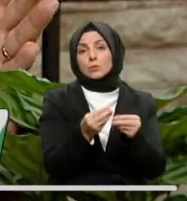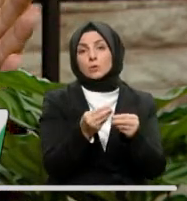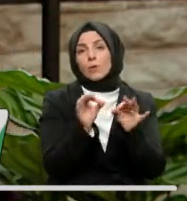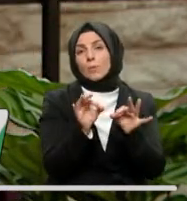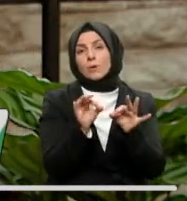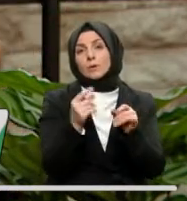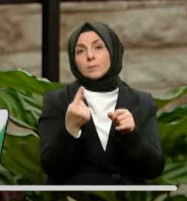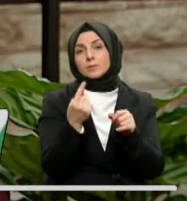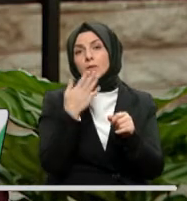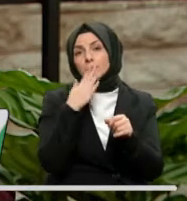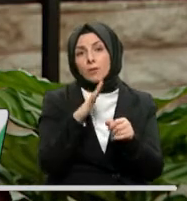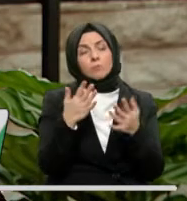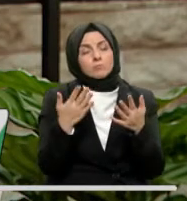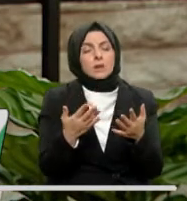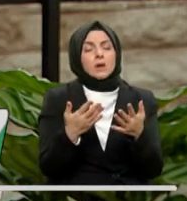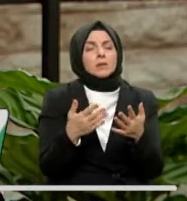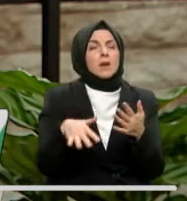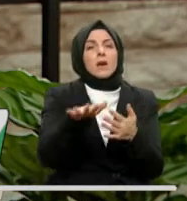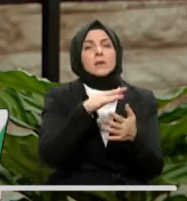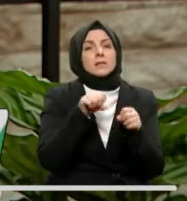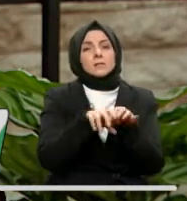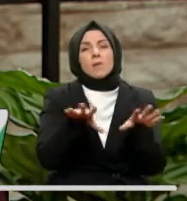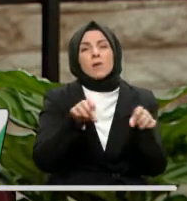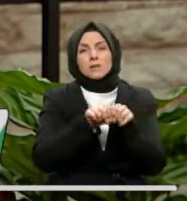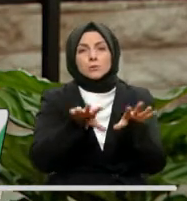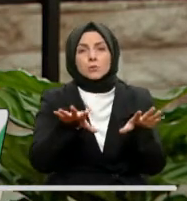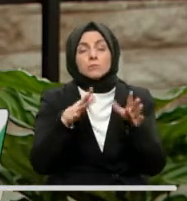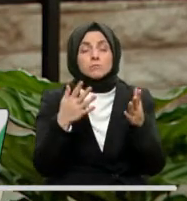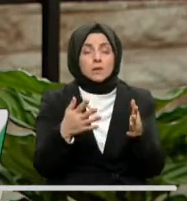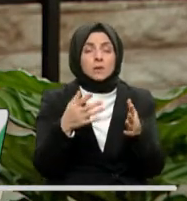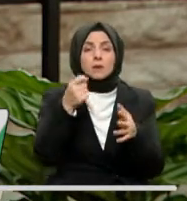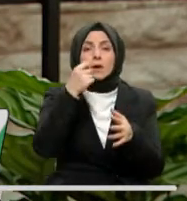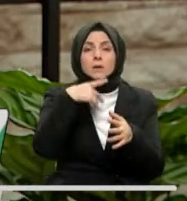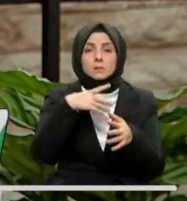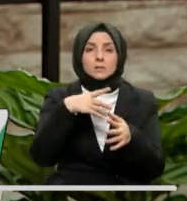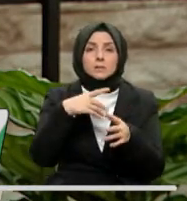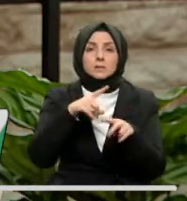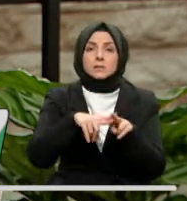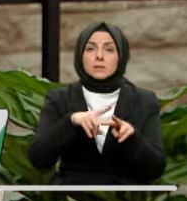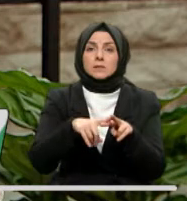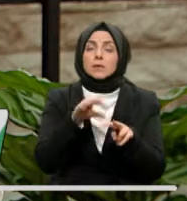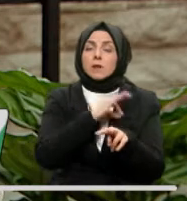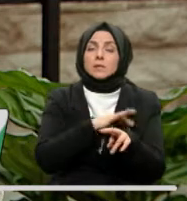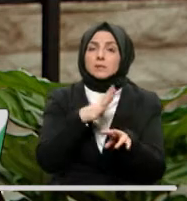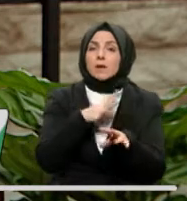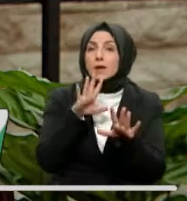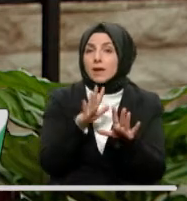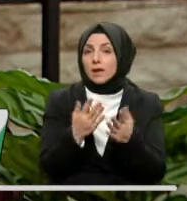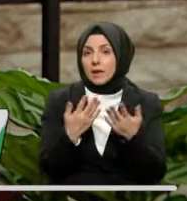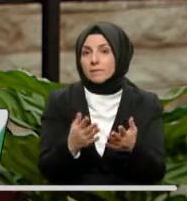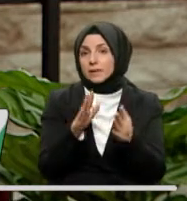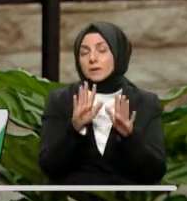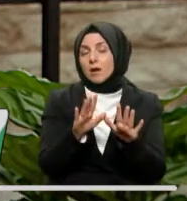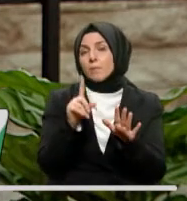sevgili izleyiciler yani önüne gelen paylaşıyor böyle doğru yok Aspirin'in faydası bu onun dışında muska bunu kullanabilirsiniz bakın